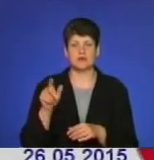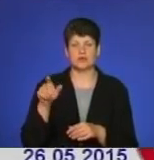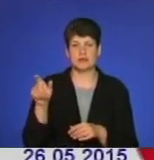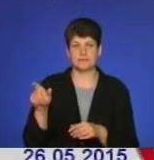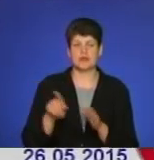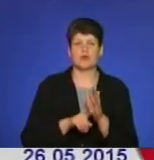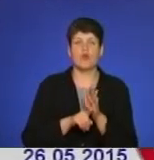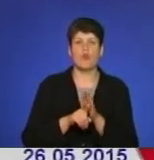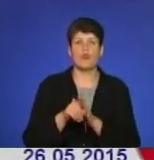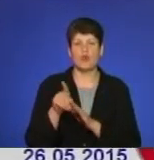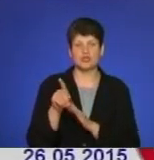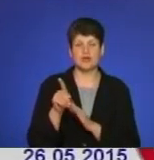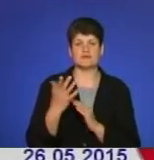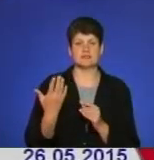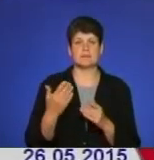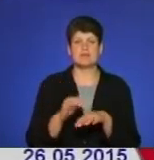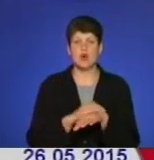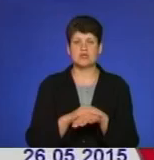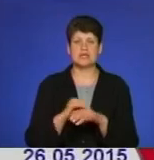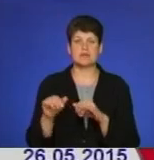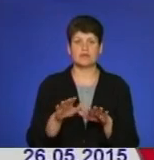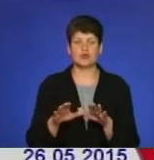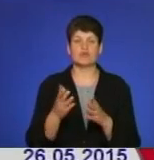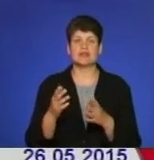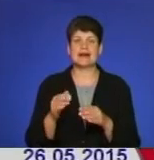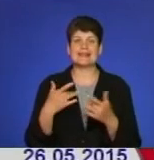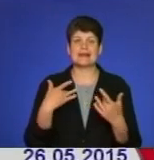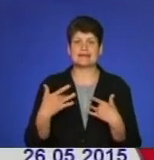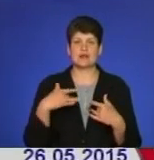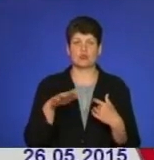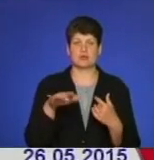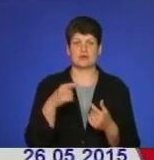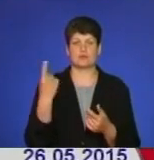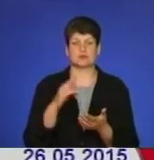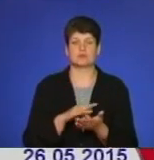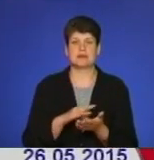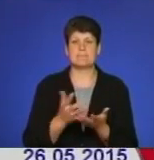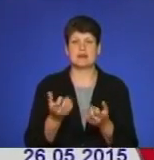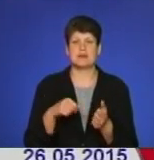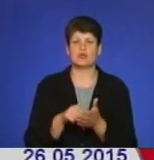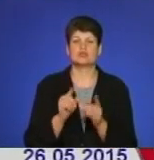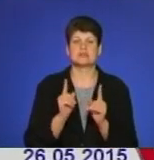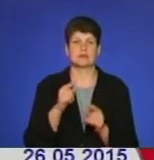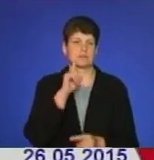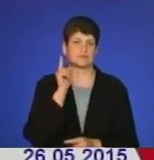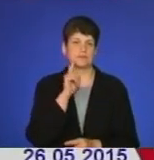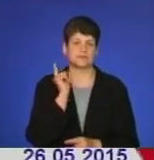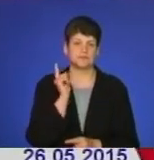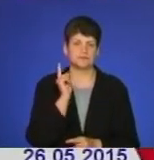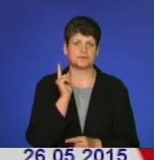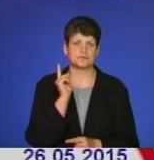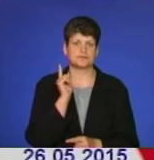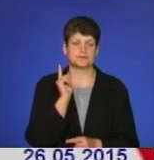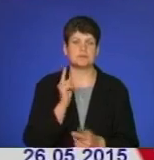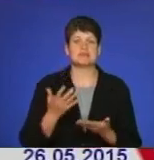Стартував благодійний марафон «Естафета добра» на театральному майдані в обласному центрі. Брала участь переважно молодь. Ми збираємо